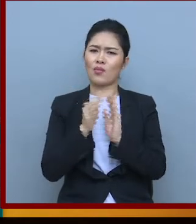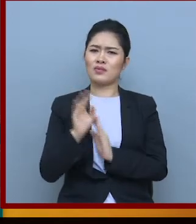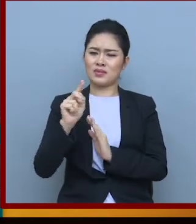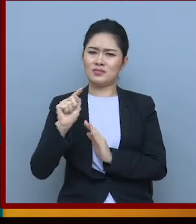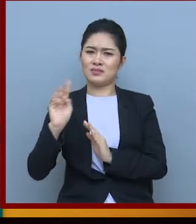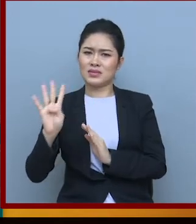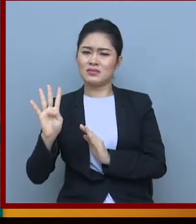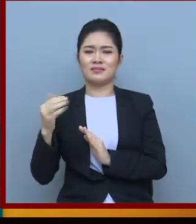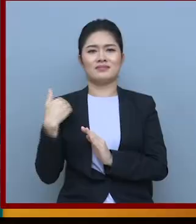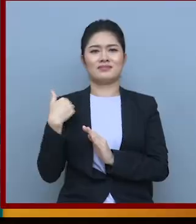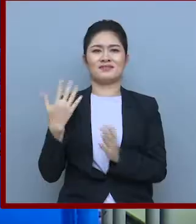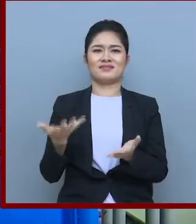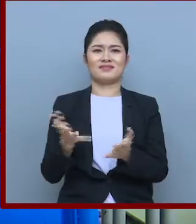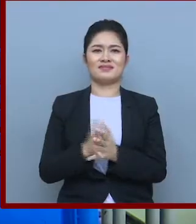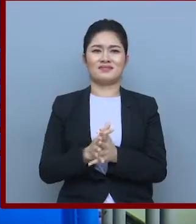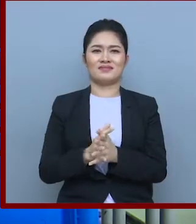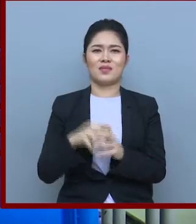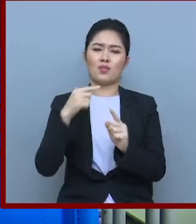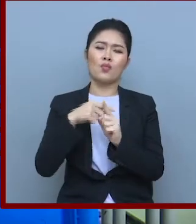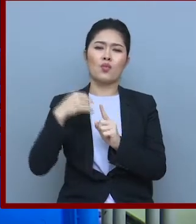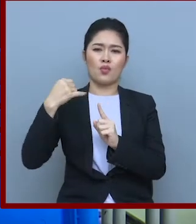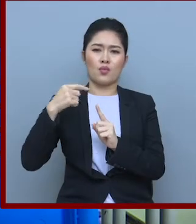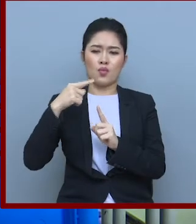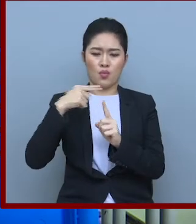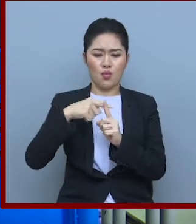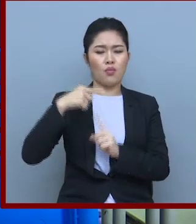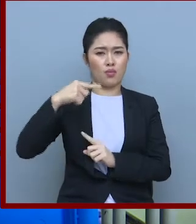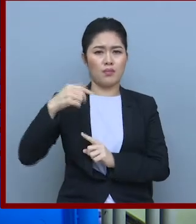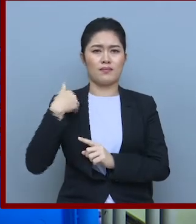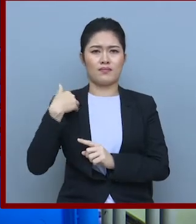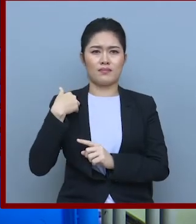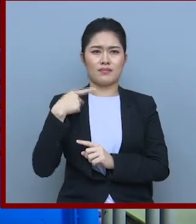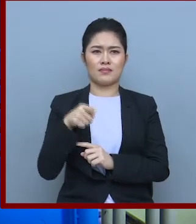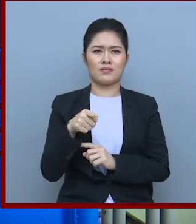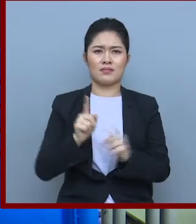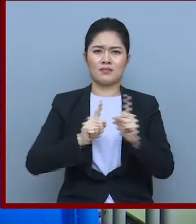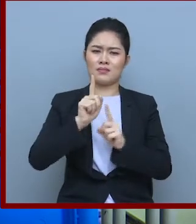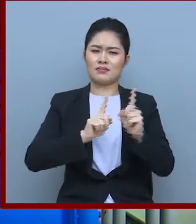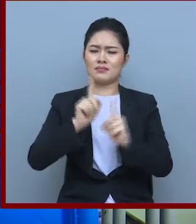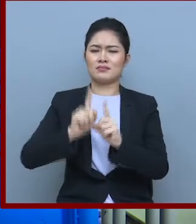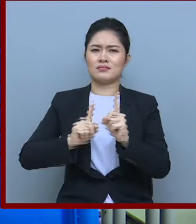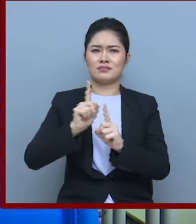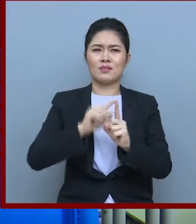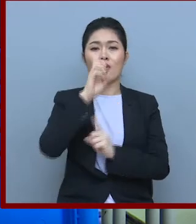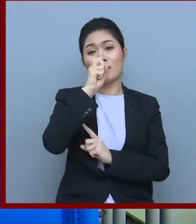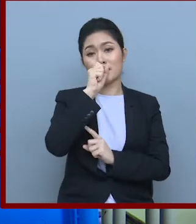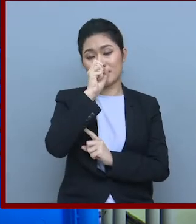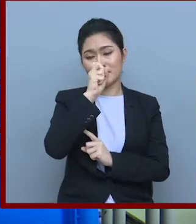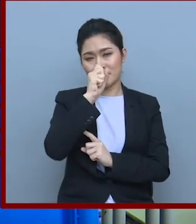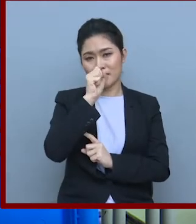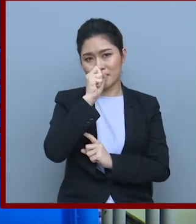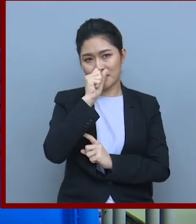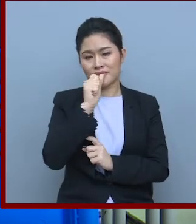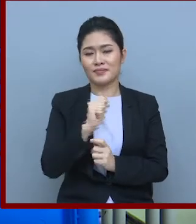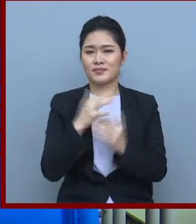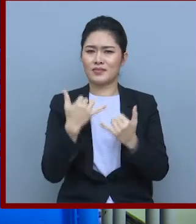เป็น24มีค่าบวกลบอยู่นะครับเพราะว่าเซ็นเซอร์ตัวนี้ใช้สำหรับในการทดลองน